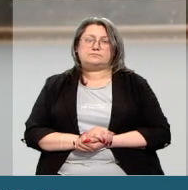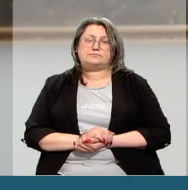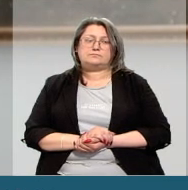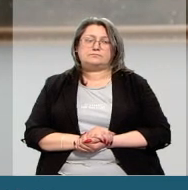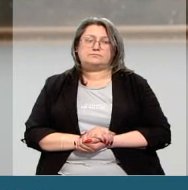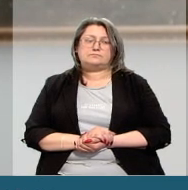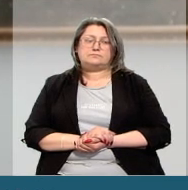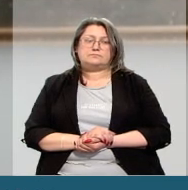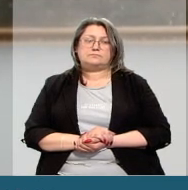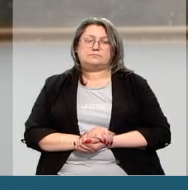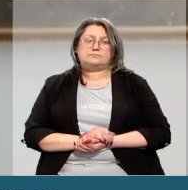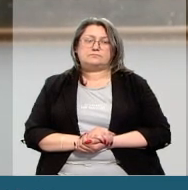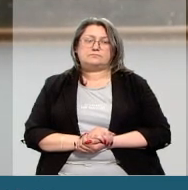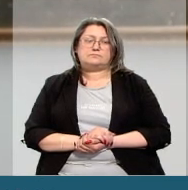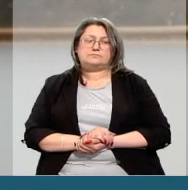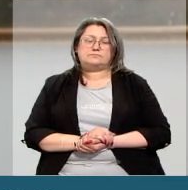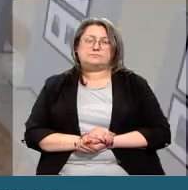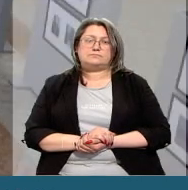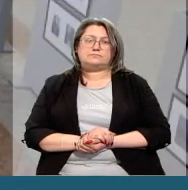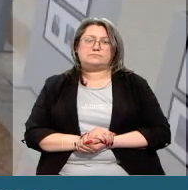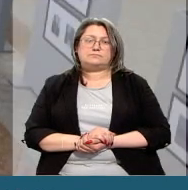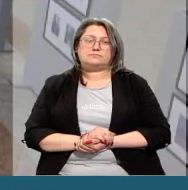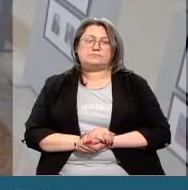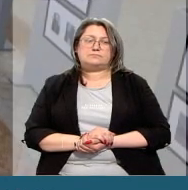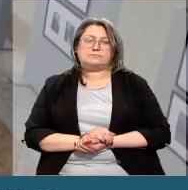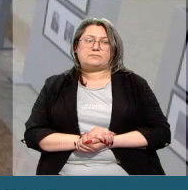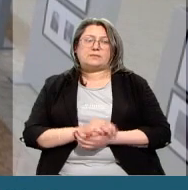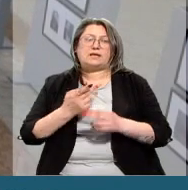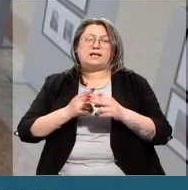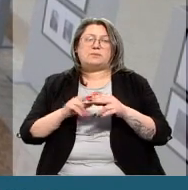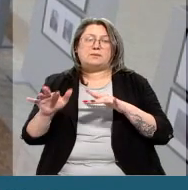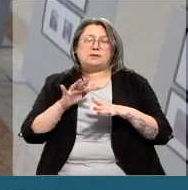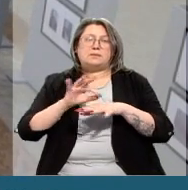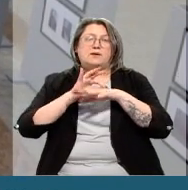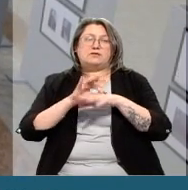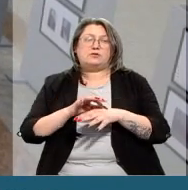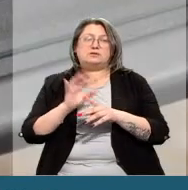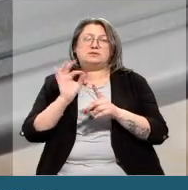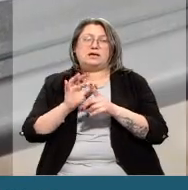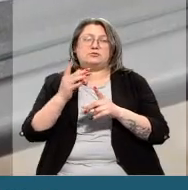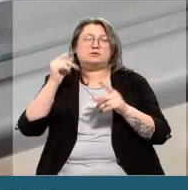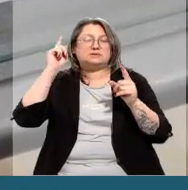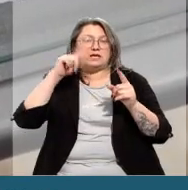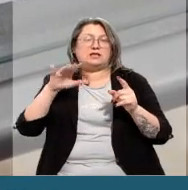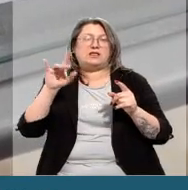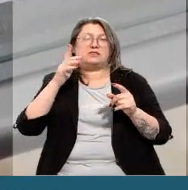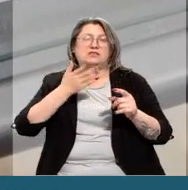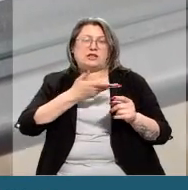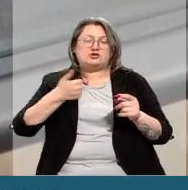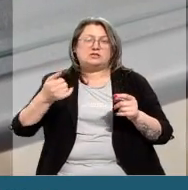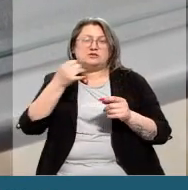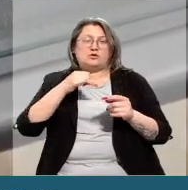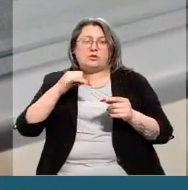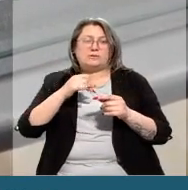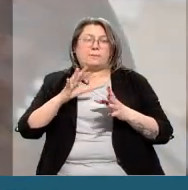да осы біздің музей қорында сақталған. Бұл іс-шара төл тарихымызды танып білу мақсатында ұйымдастырылған. Өйткені